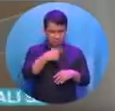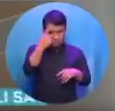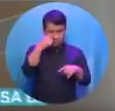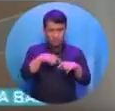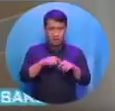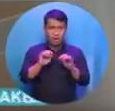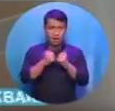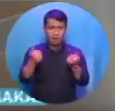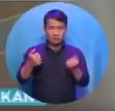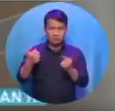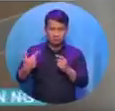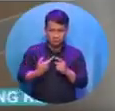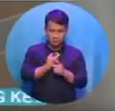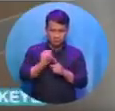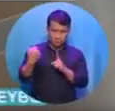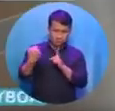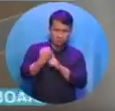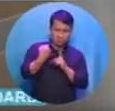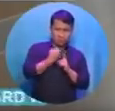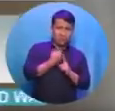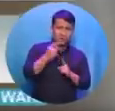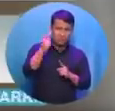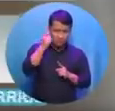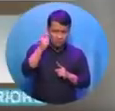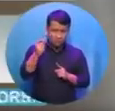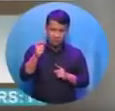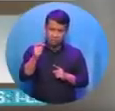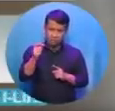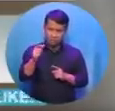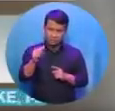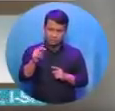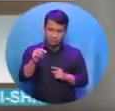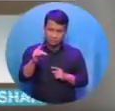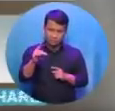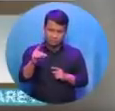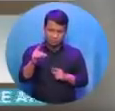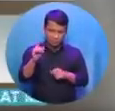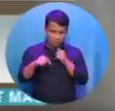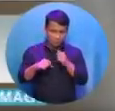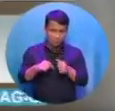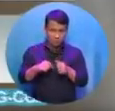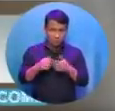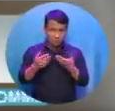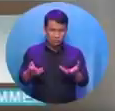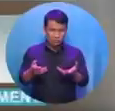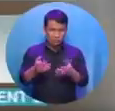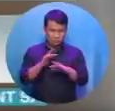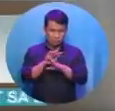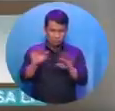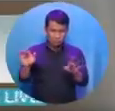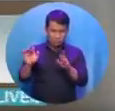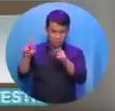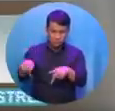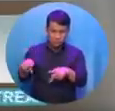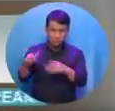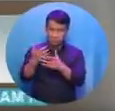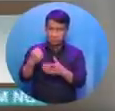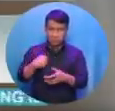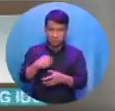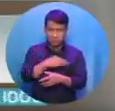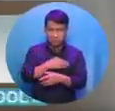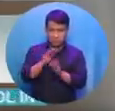kayo sinaktan ng mga Tanod? Paano nangyari pananakit, sir? Eh, di ba, sir, hindi na po nila ako, ano, sir, wala pong tao sa barangay. Okay. Ngayon